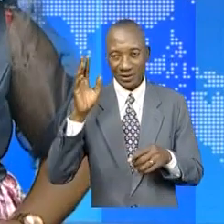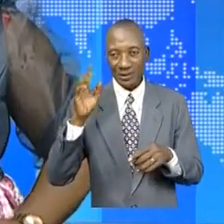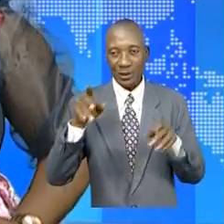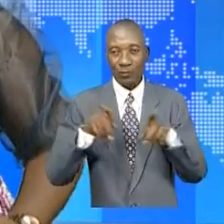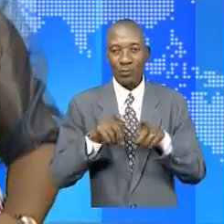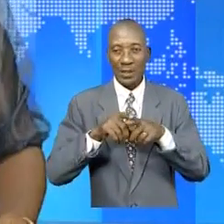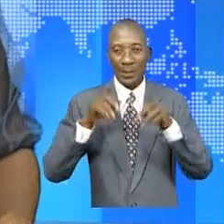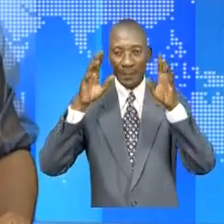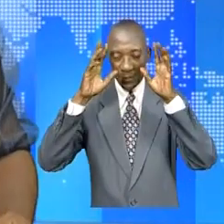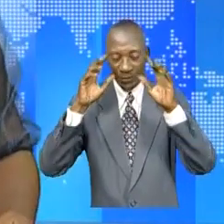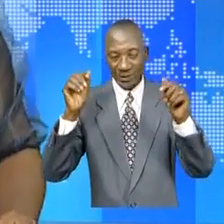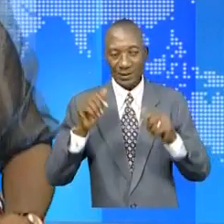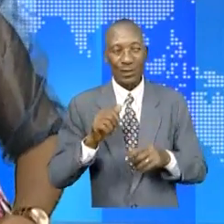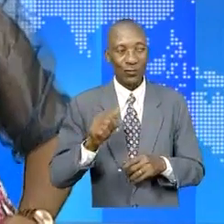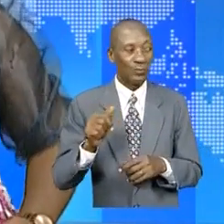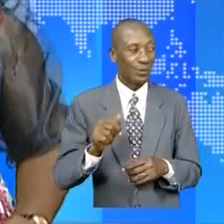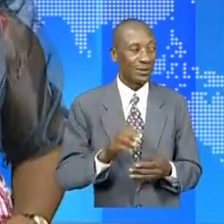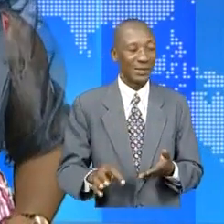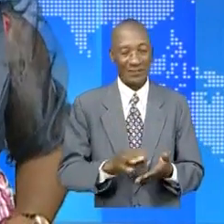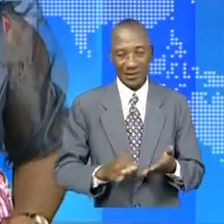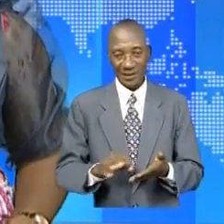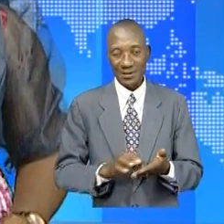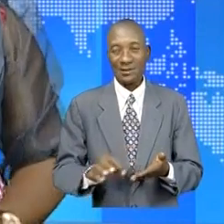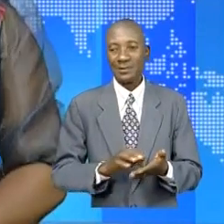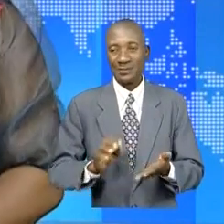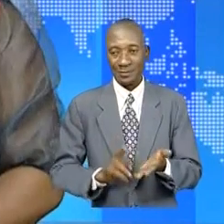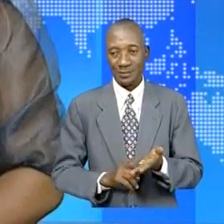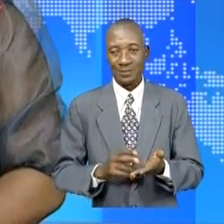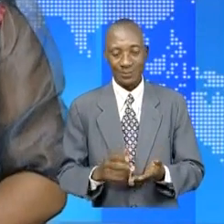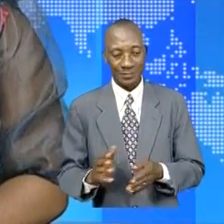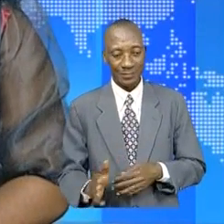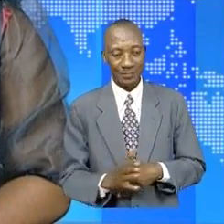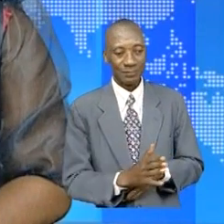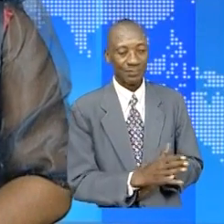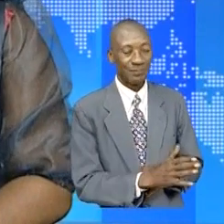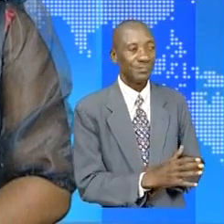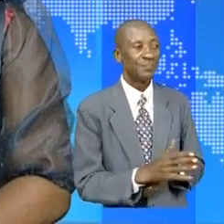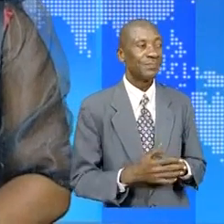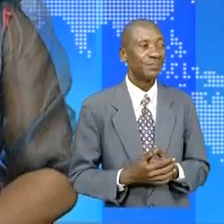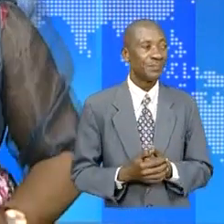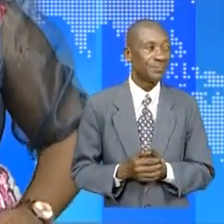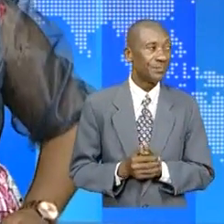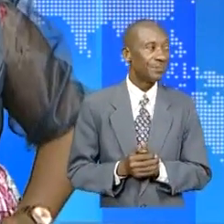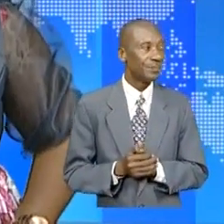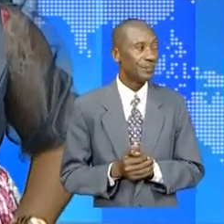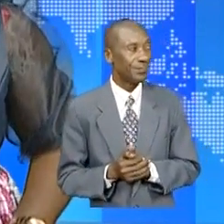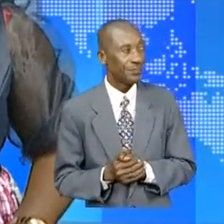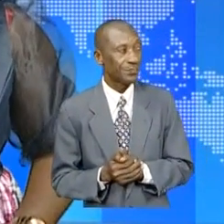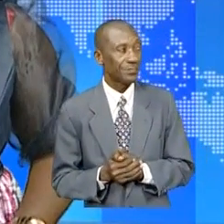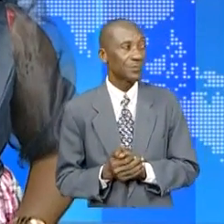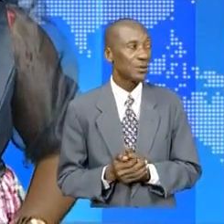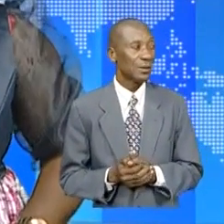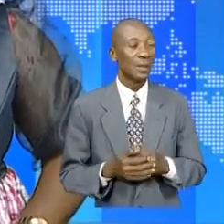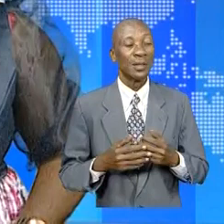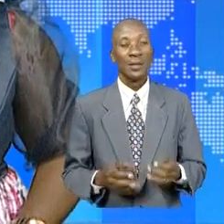Apala, ministre des Affaires étrangères. C'est un signe qui témoigne de bonnes relations qu'entretient la